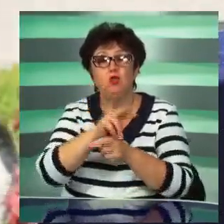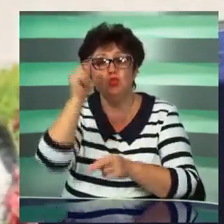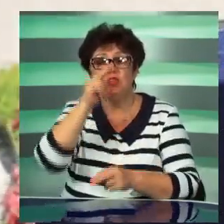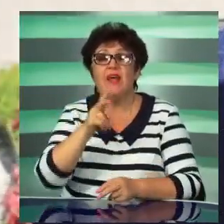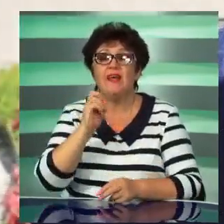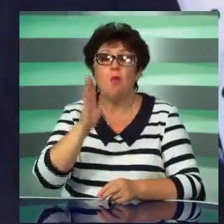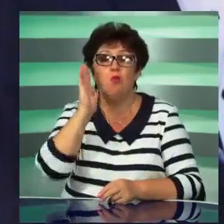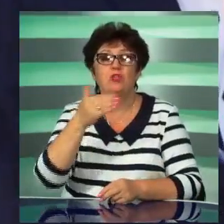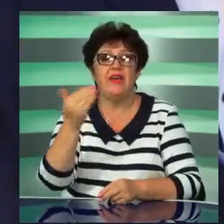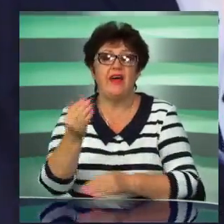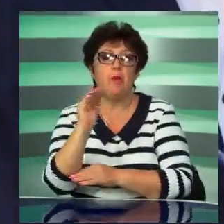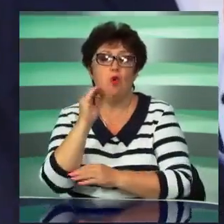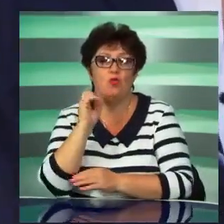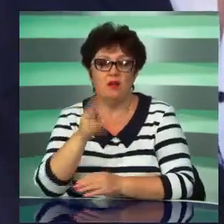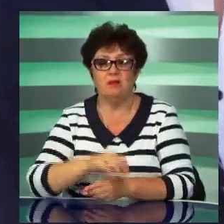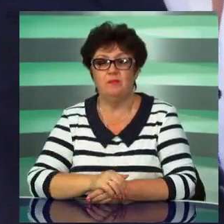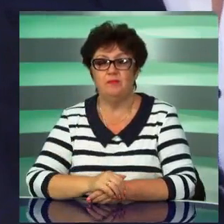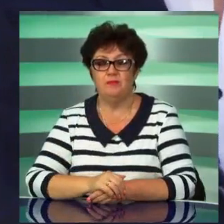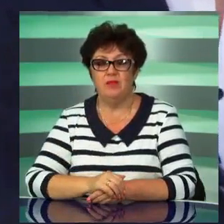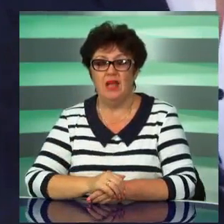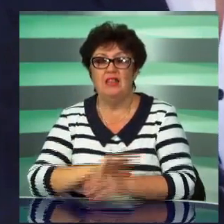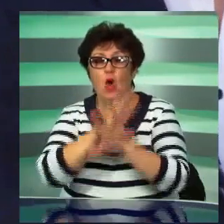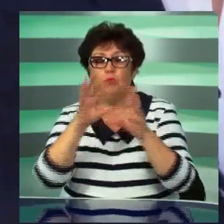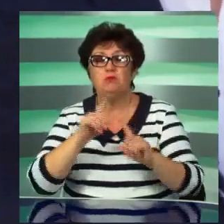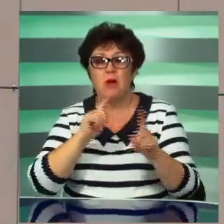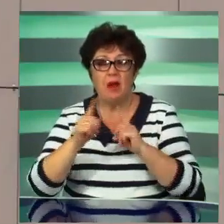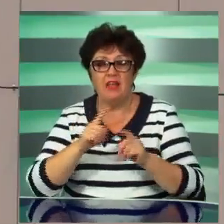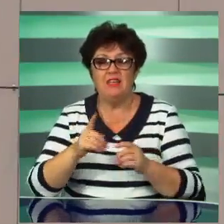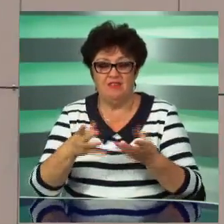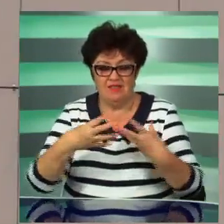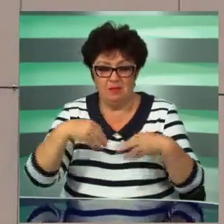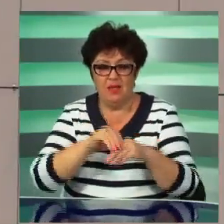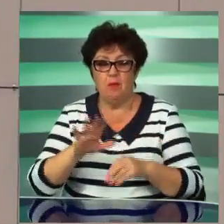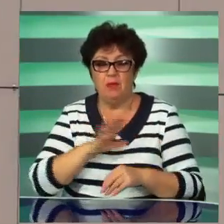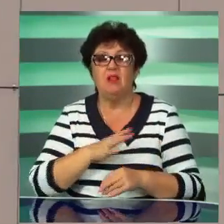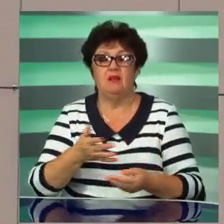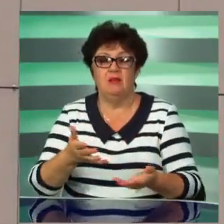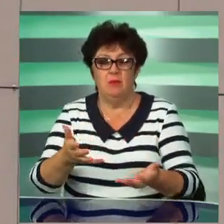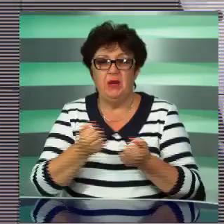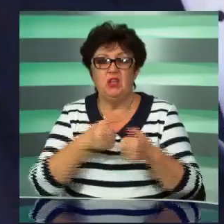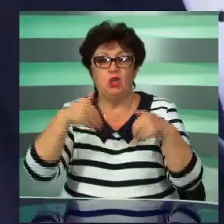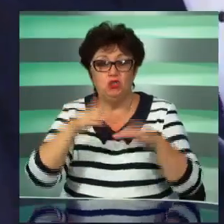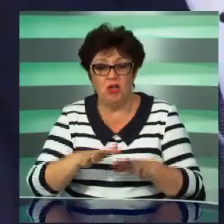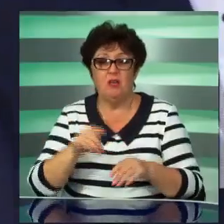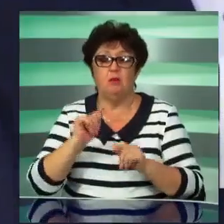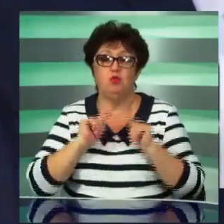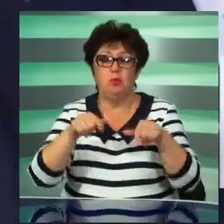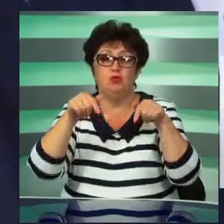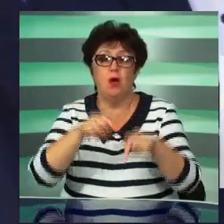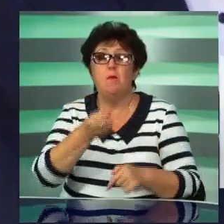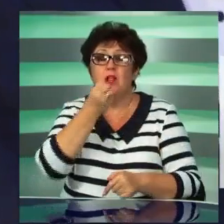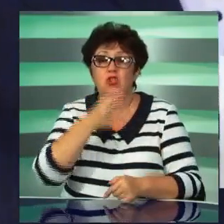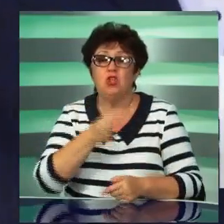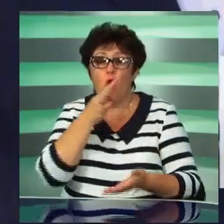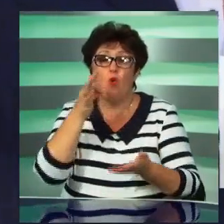кем станет их ребенок. На общем семейном собрании было принято, как бы посоветовались, решили, что именно сюда. Положительные отзывы очень